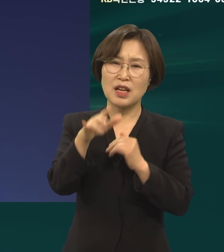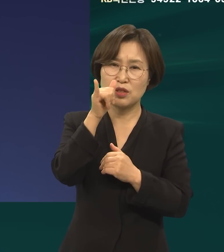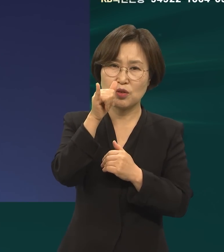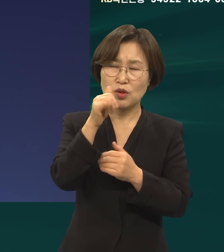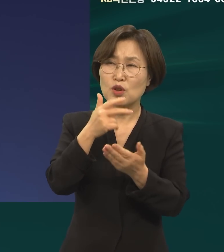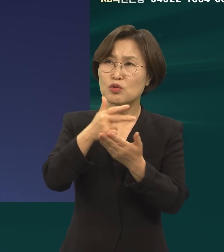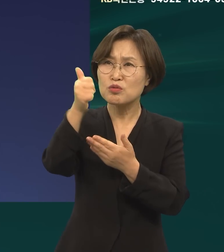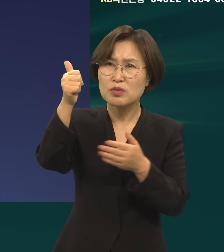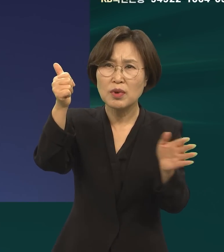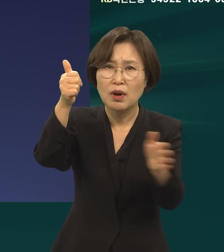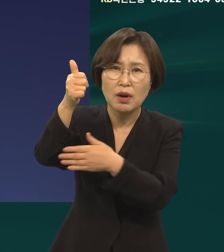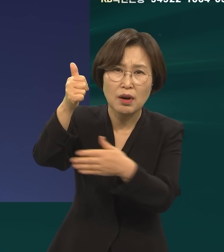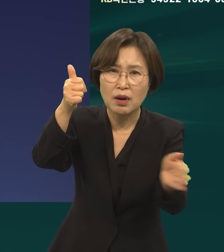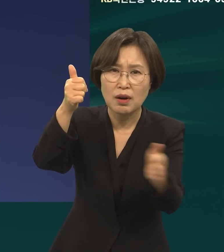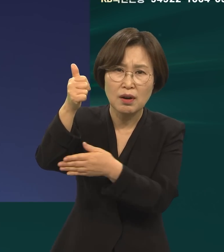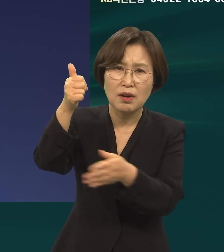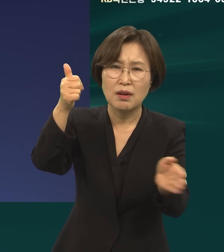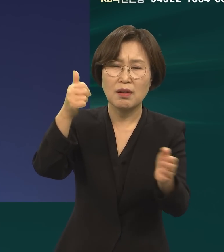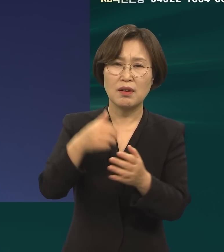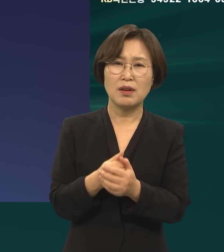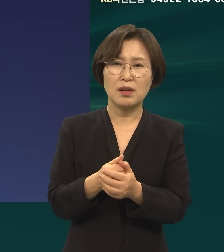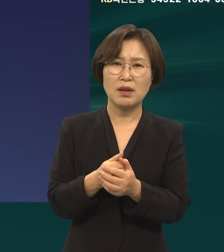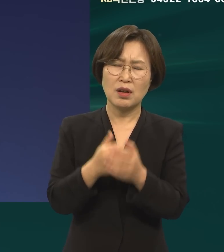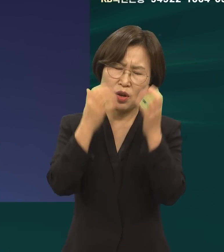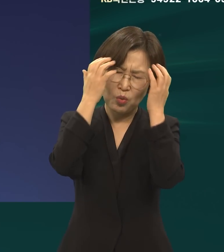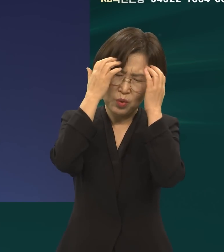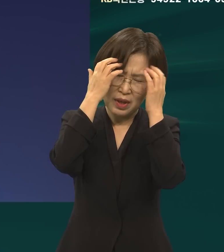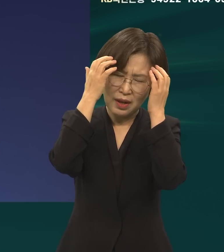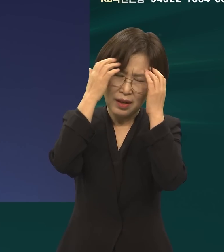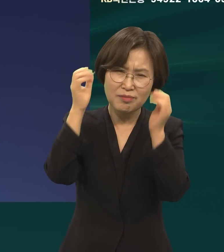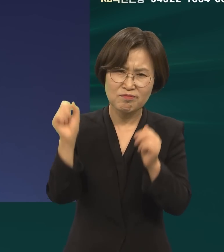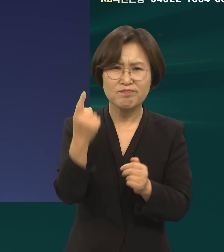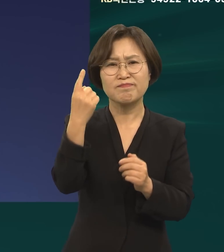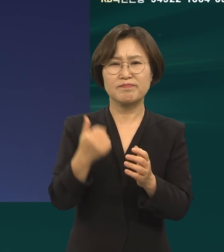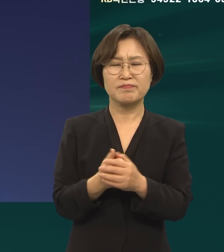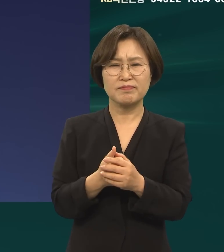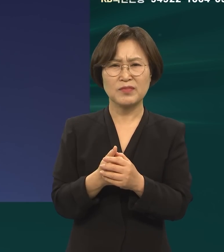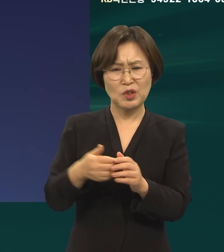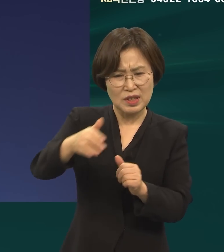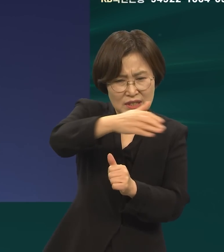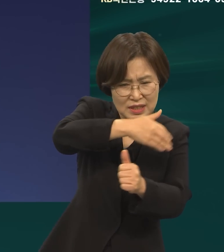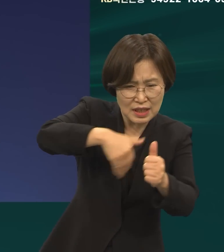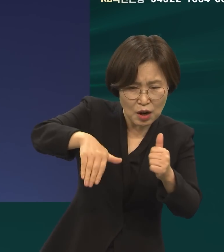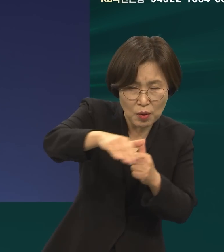때가 있습니다. 수많은 고난의 이유 때문에, 상황 때문에.